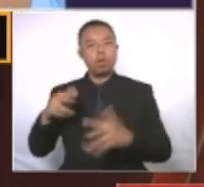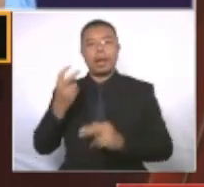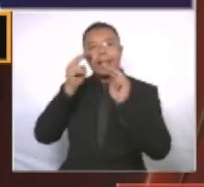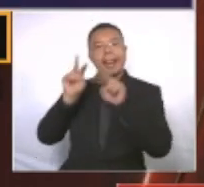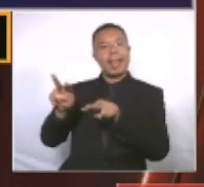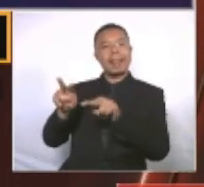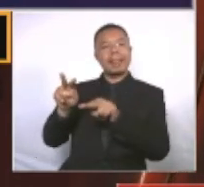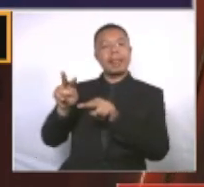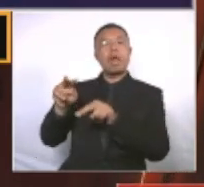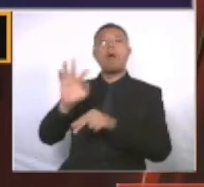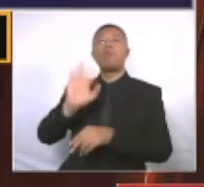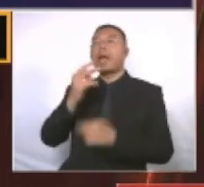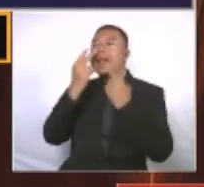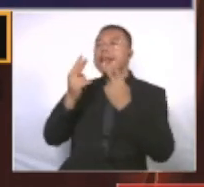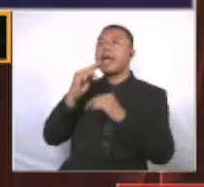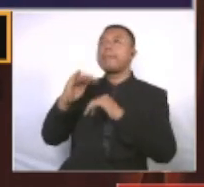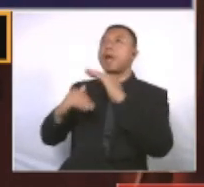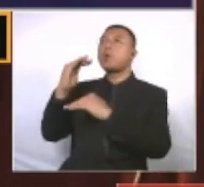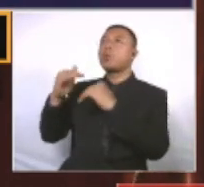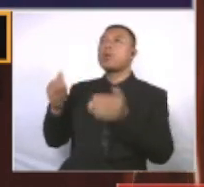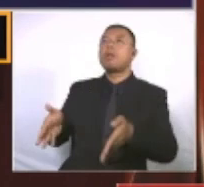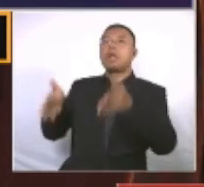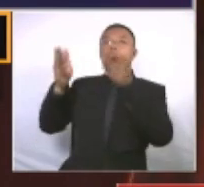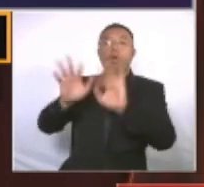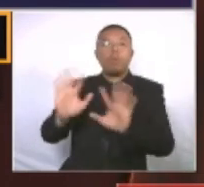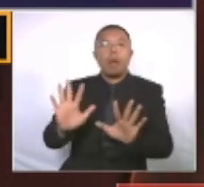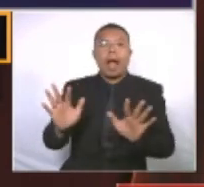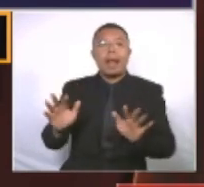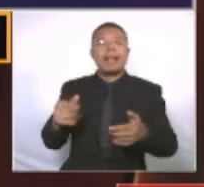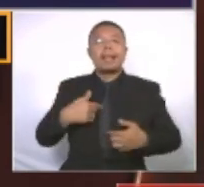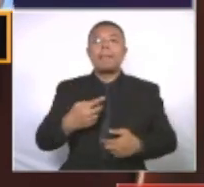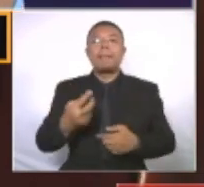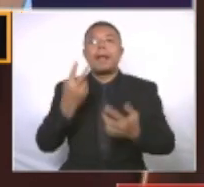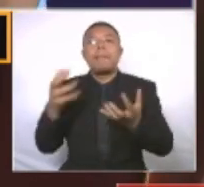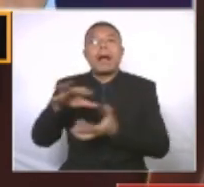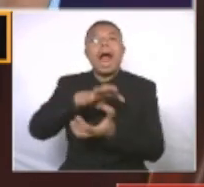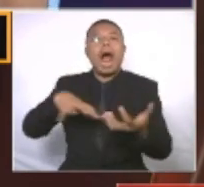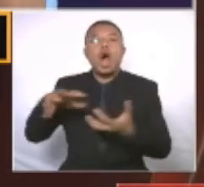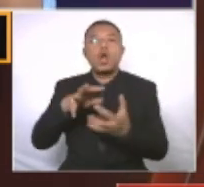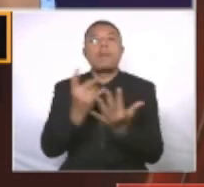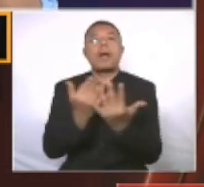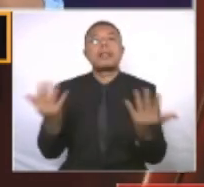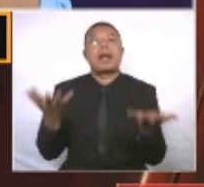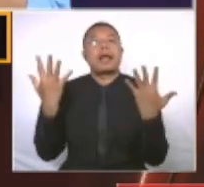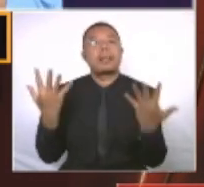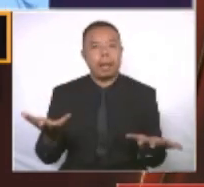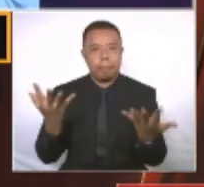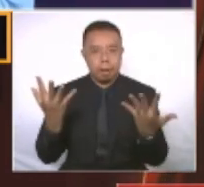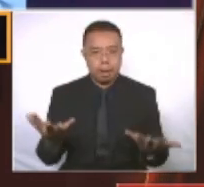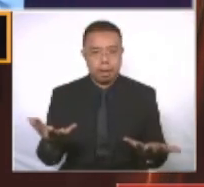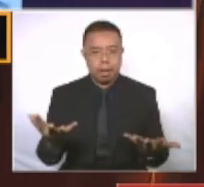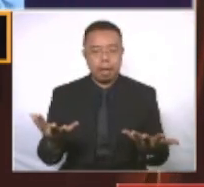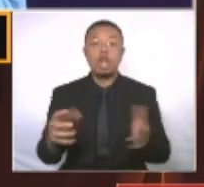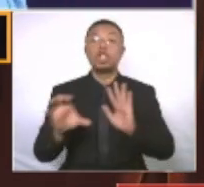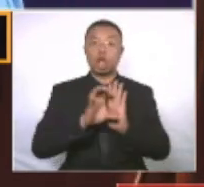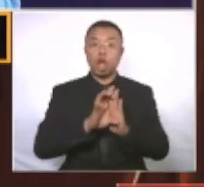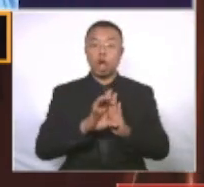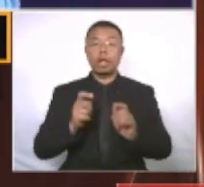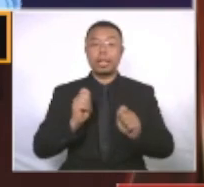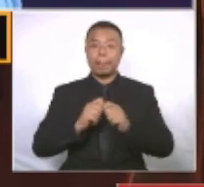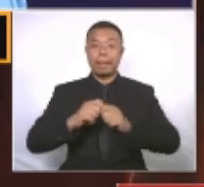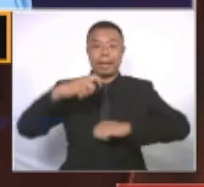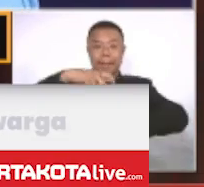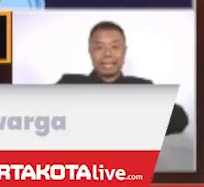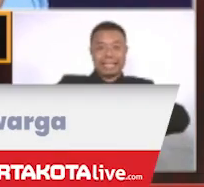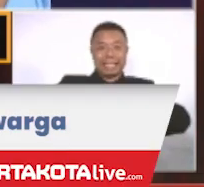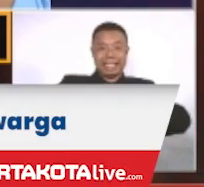lihat bukan bangunan fisiknya saja, tapi kita lihat impact-nya ke warga. Bangun